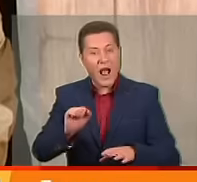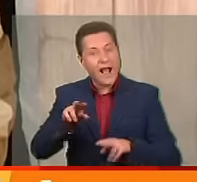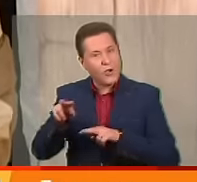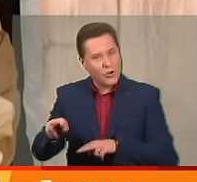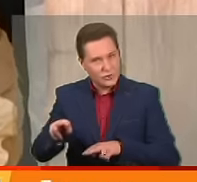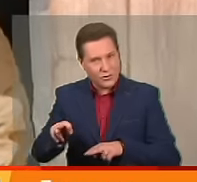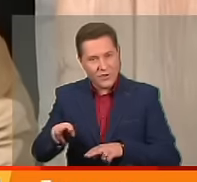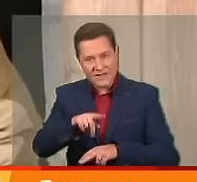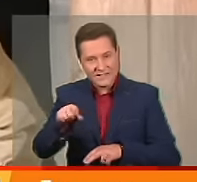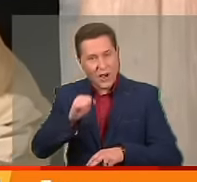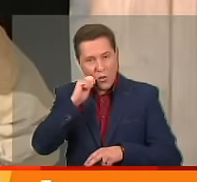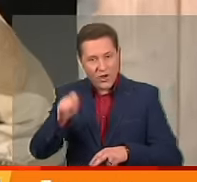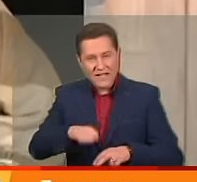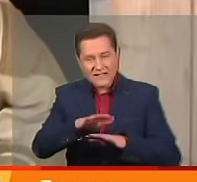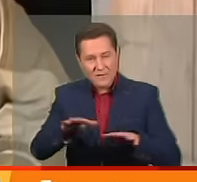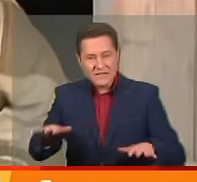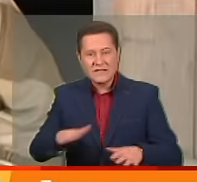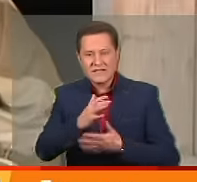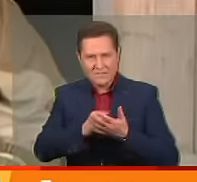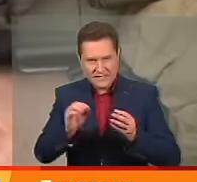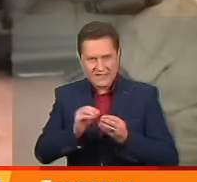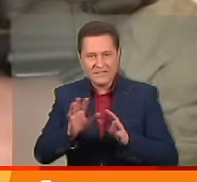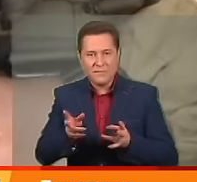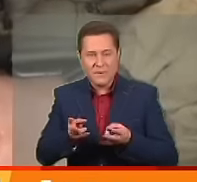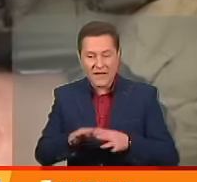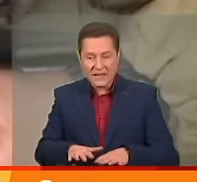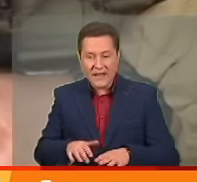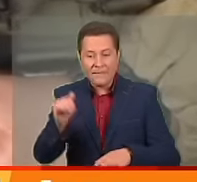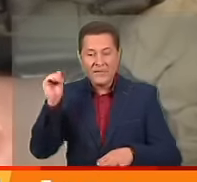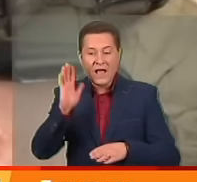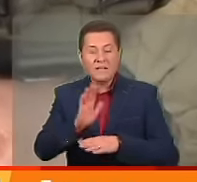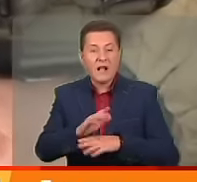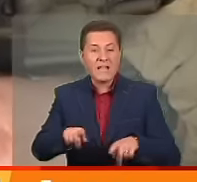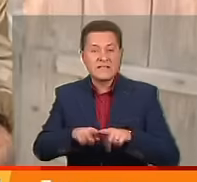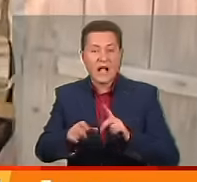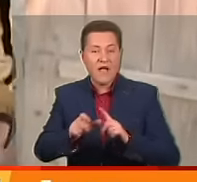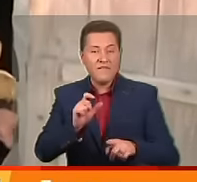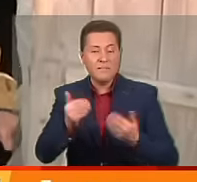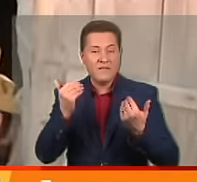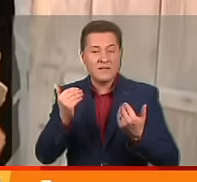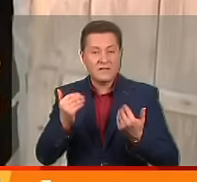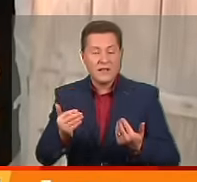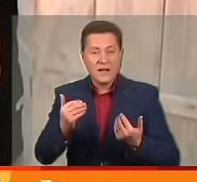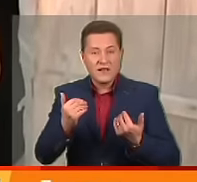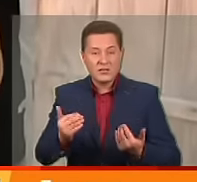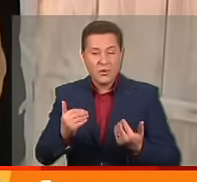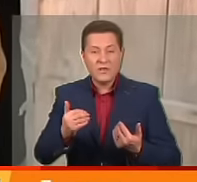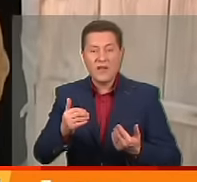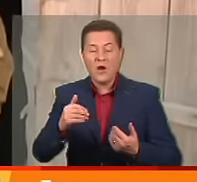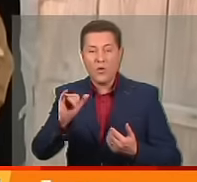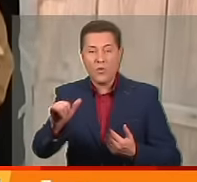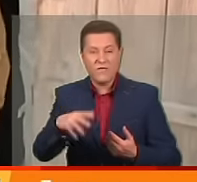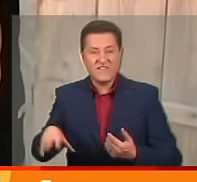зберегли. Емоції неоднозначні, але отримали приказ. Наказ – така відповідь у всіх тутешніх вояків. Ніби самі себе